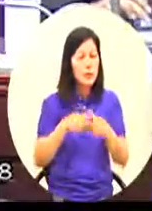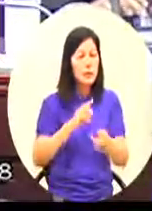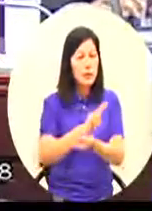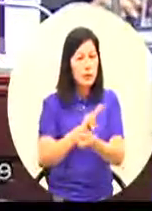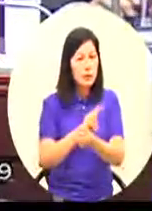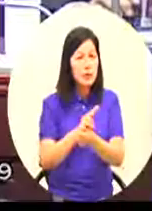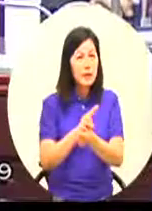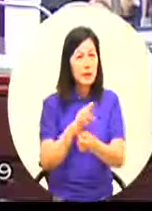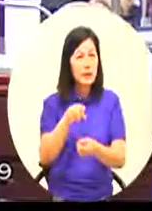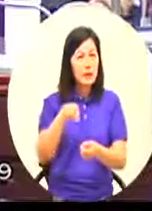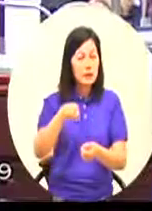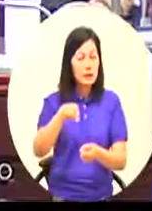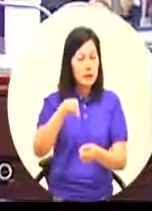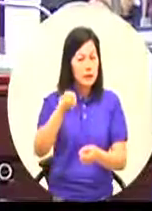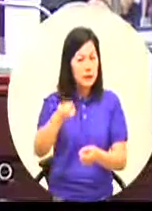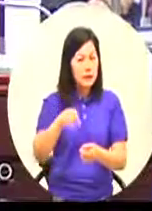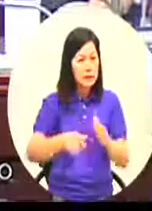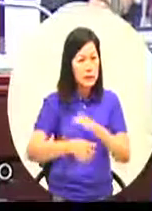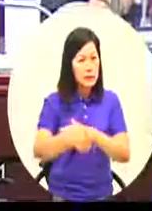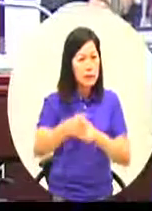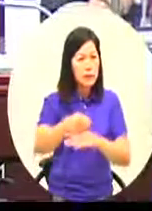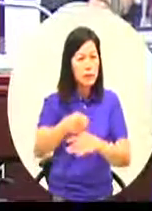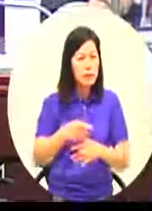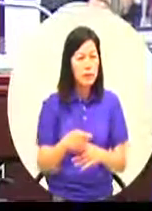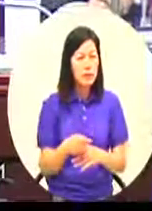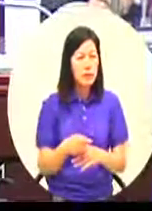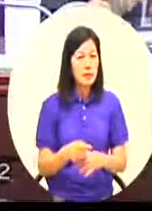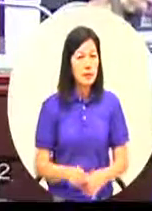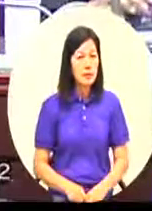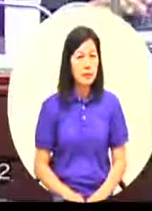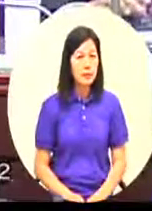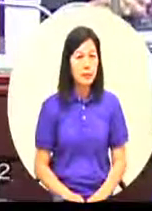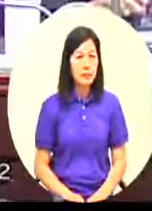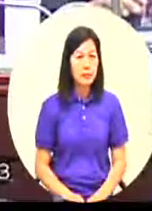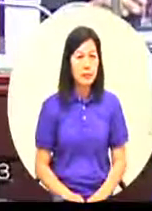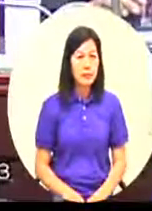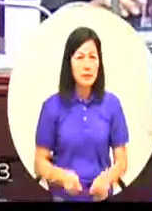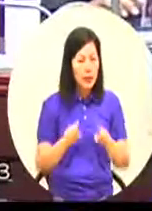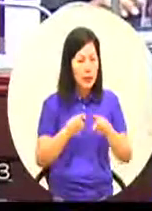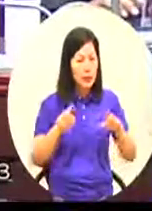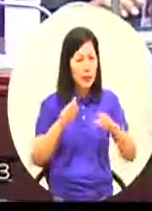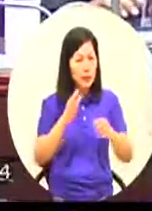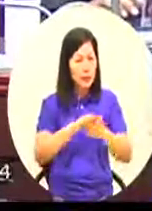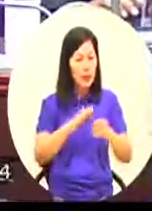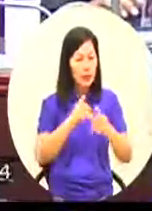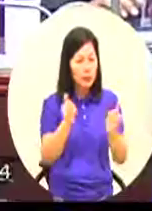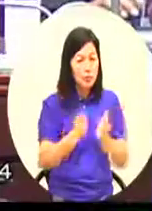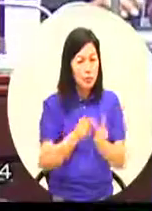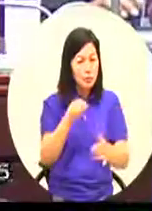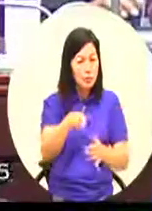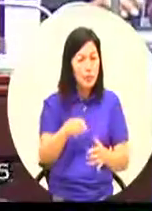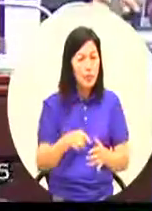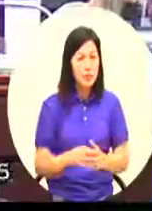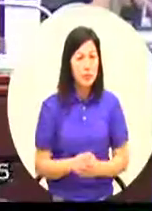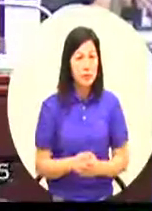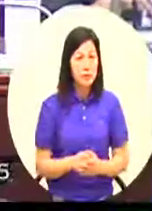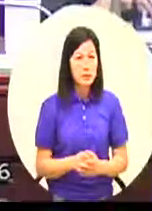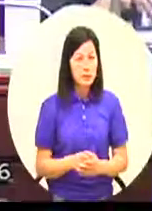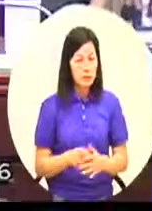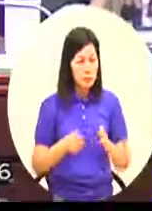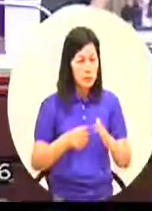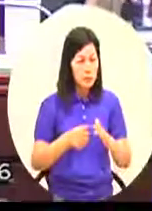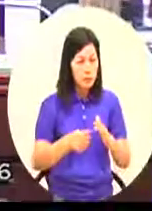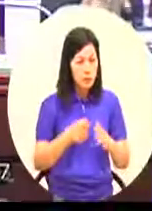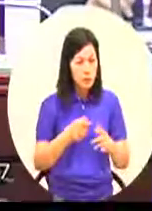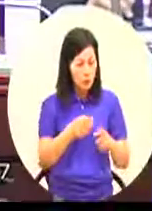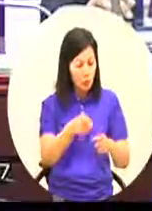就是大武龙的一个平埔族他们的业绩，那我们都非常